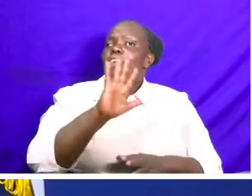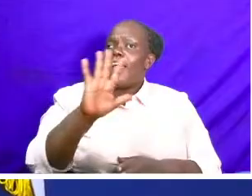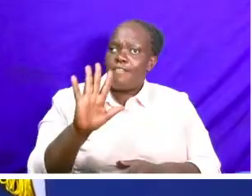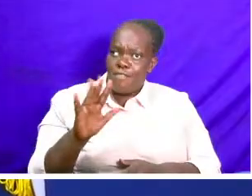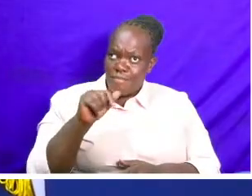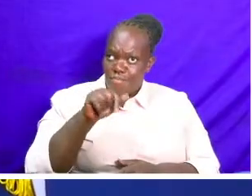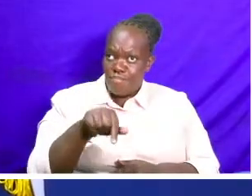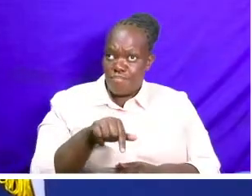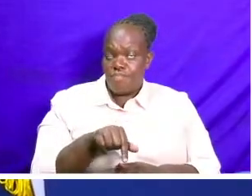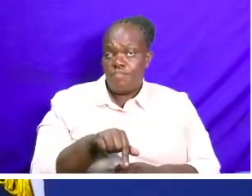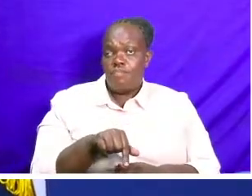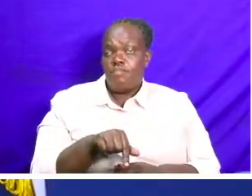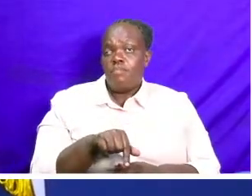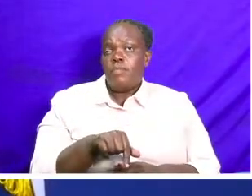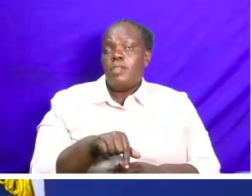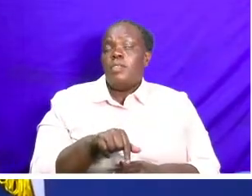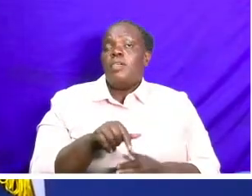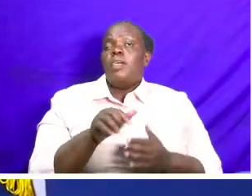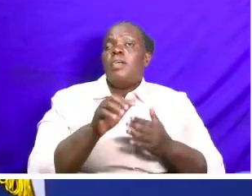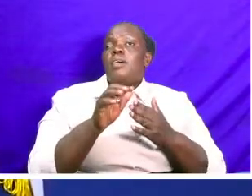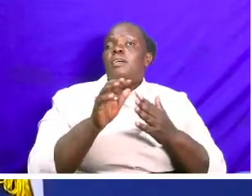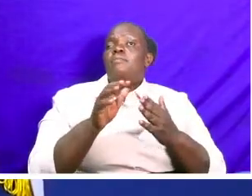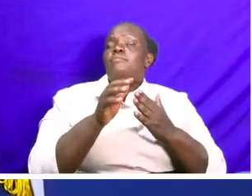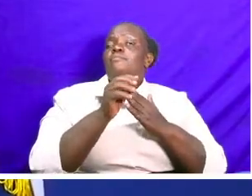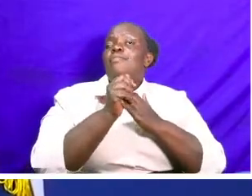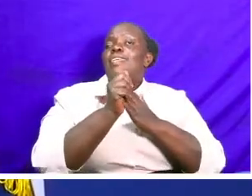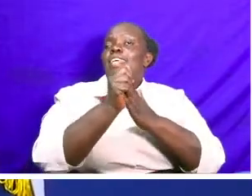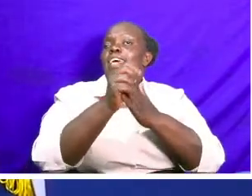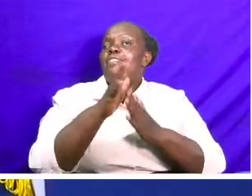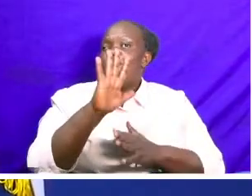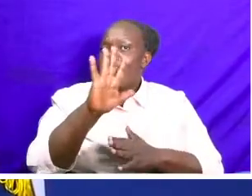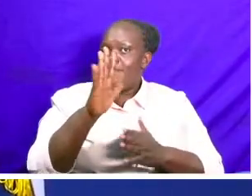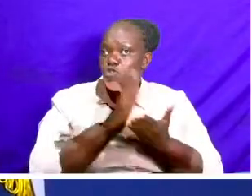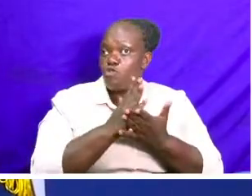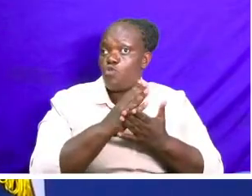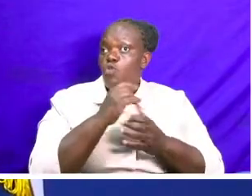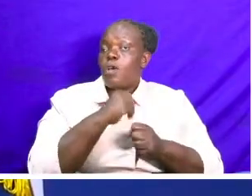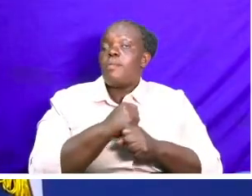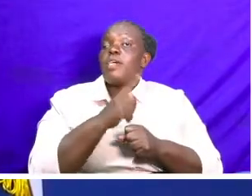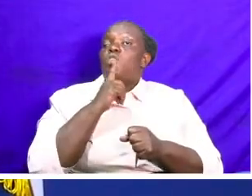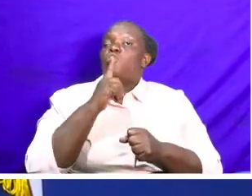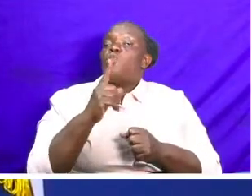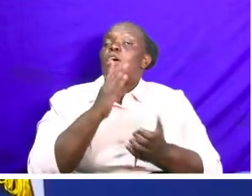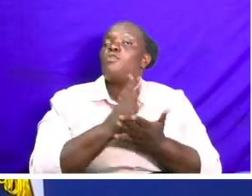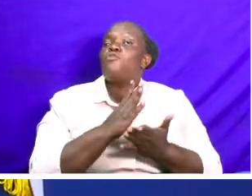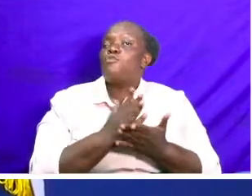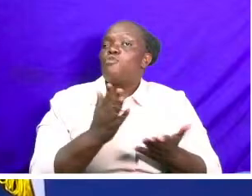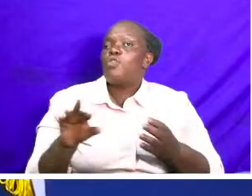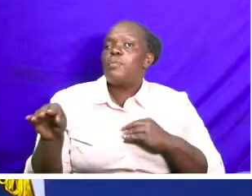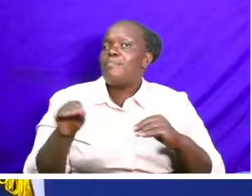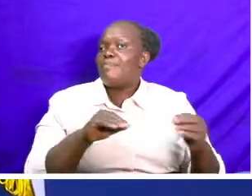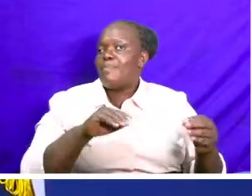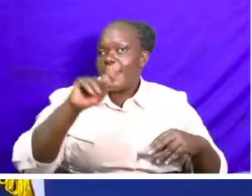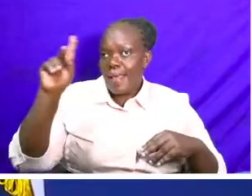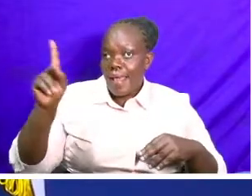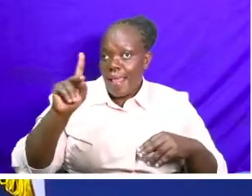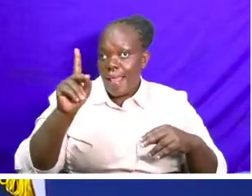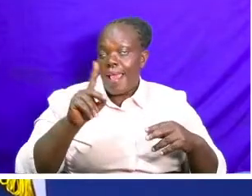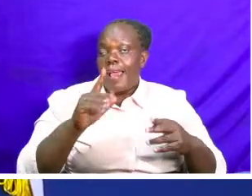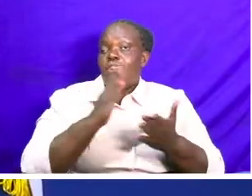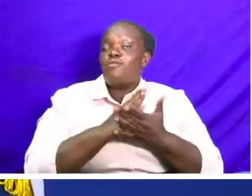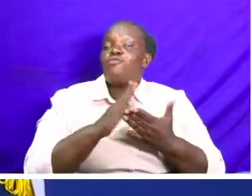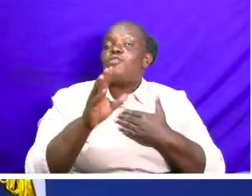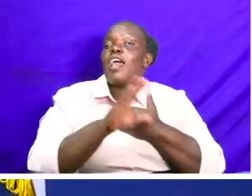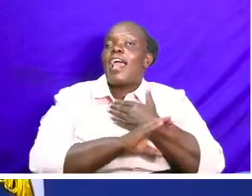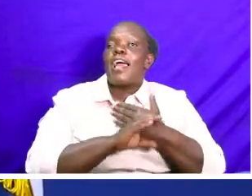5, utawala wa 5 ukipenda, lazima tuhakikishe kwamba tunasongesha Kenya, kwa sababu hiyo ndio ndoto yetu na azimio yetu ya kuwa nchi